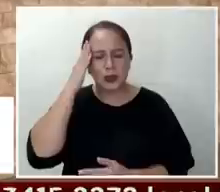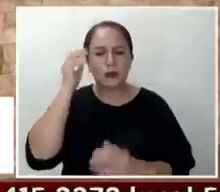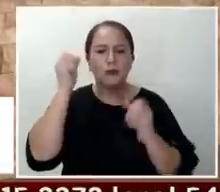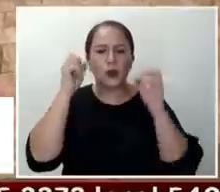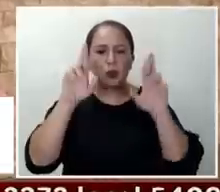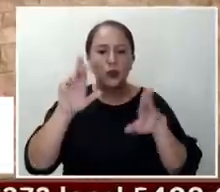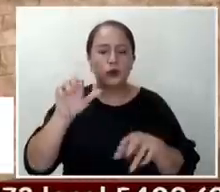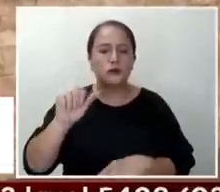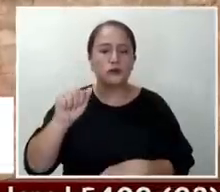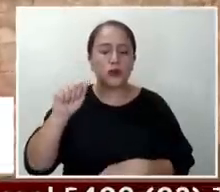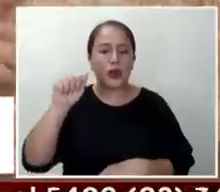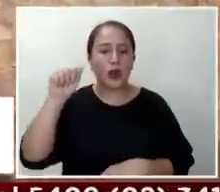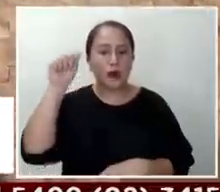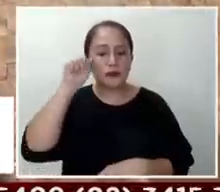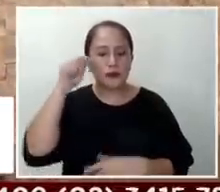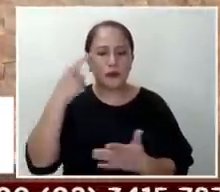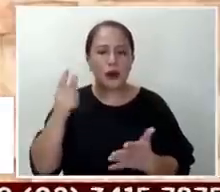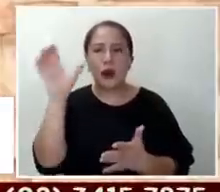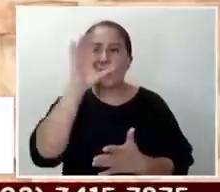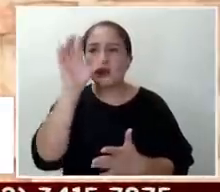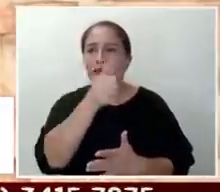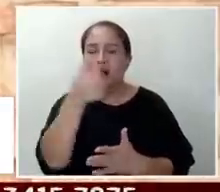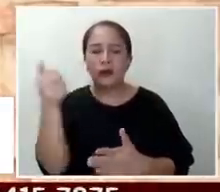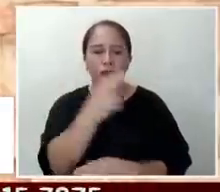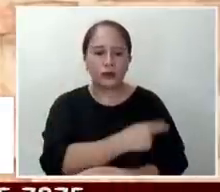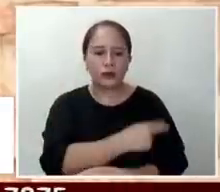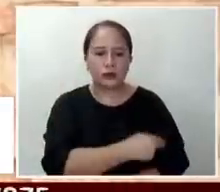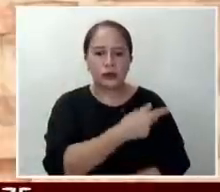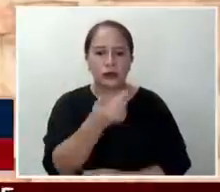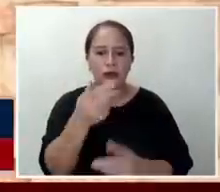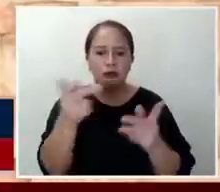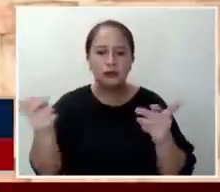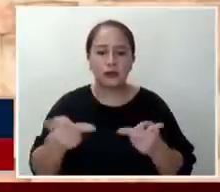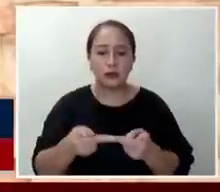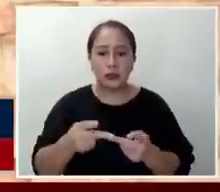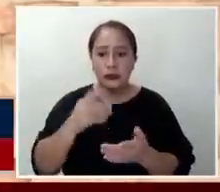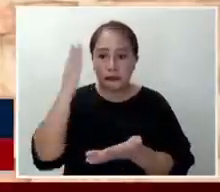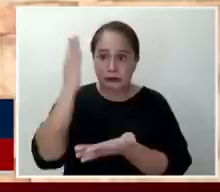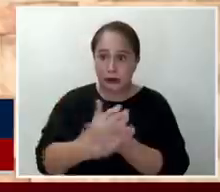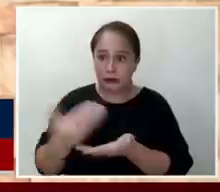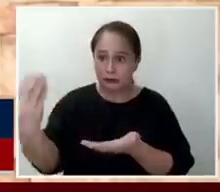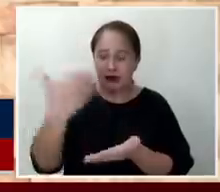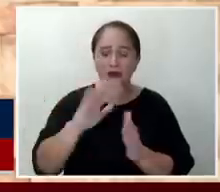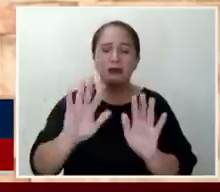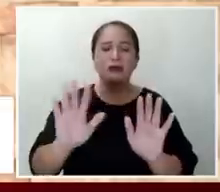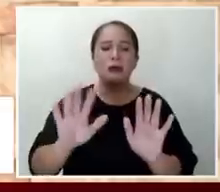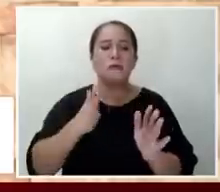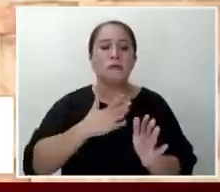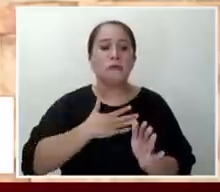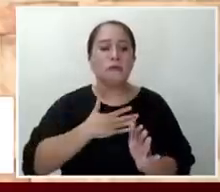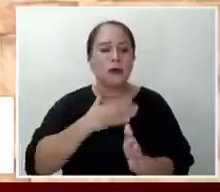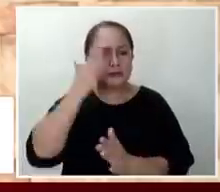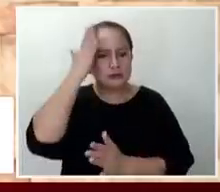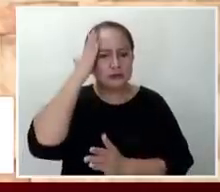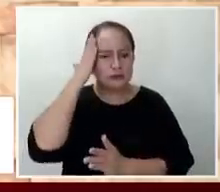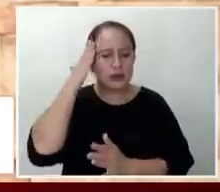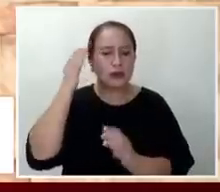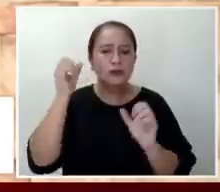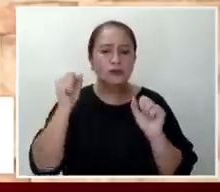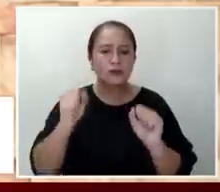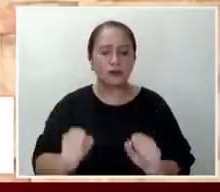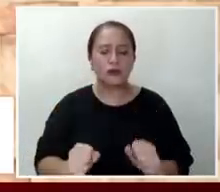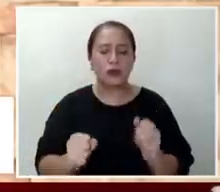humanap muna ng ospital sa ibang lugar. Hindi ko sila pwedeng pigilan na pumunta. Ang sinasabi ko lang ay malaki ang